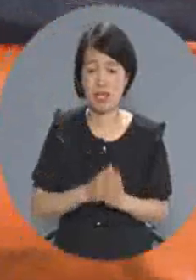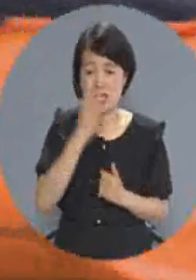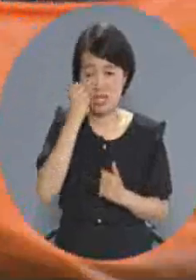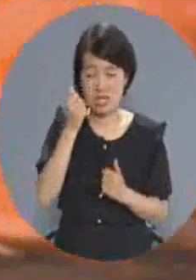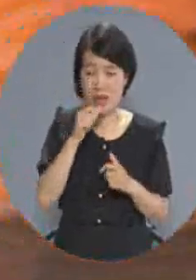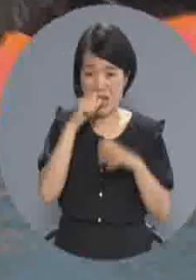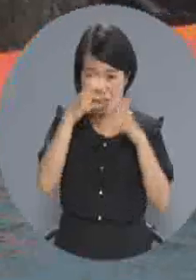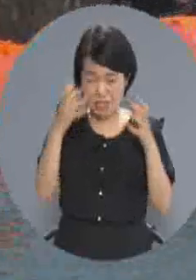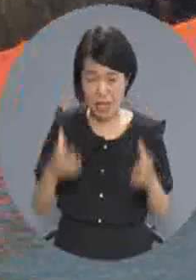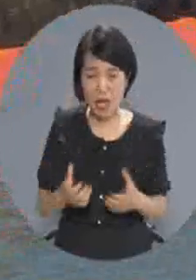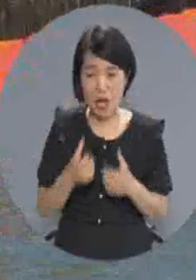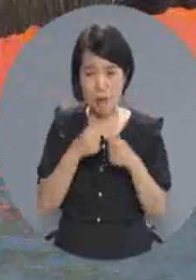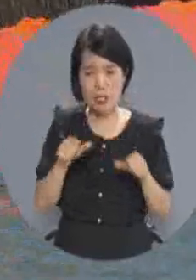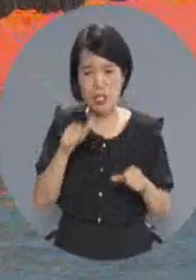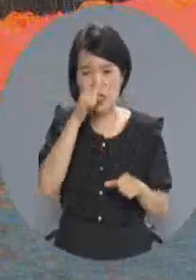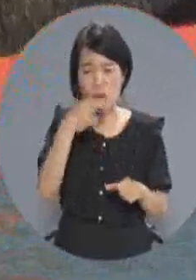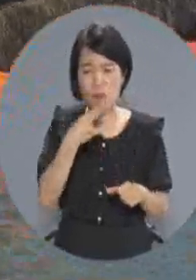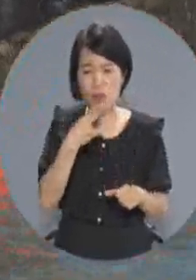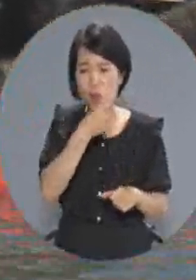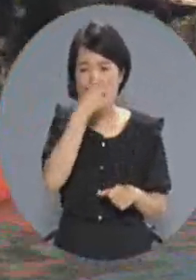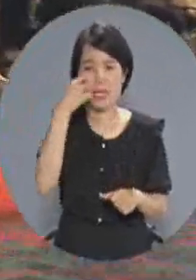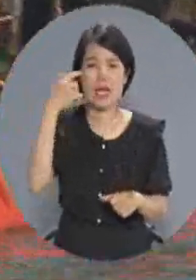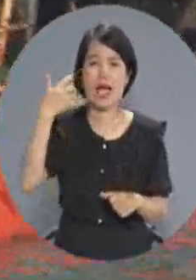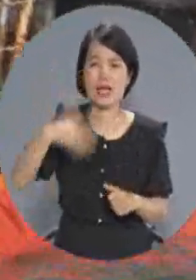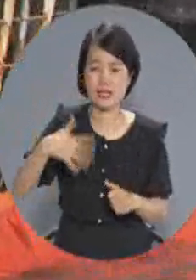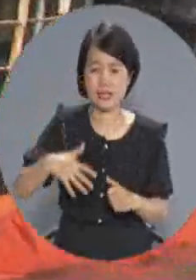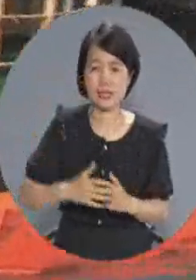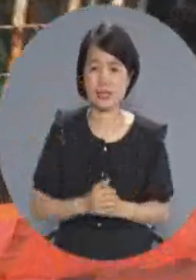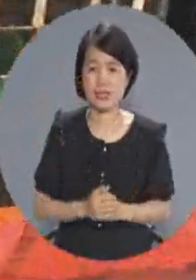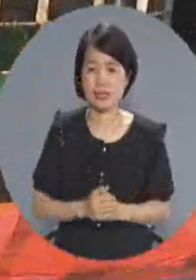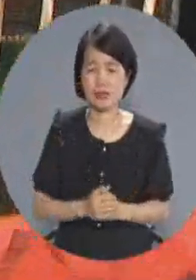등 선체에 파손이 생겼는지 여부 역시 확인되지 않아